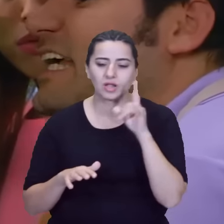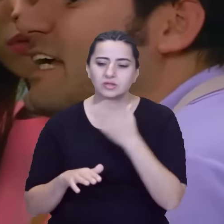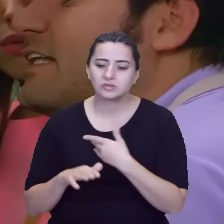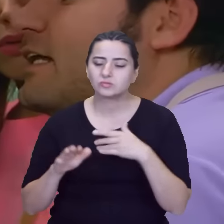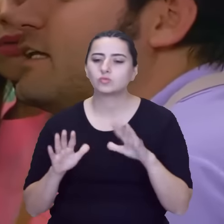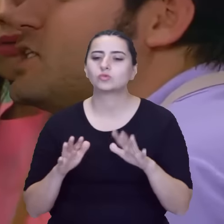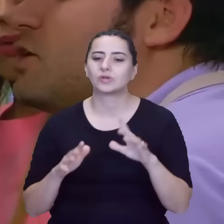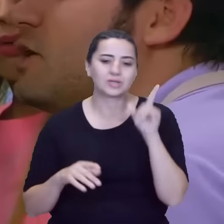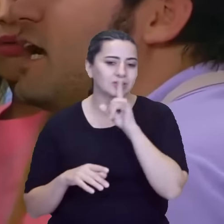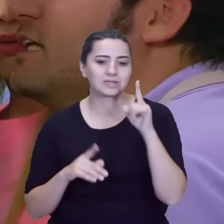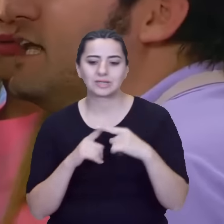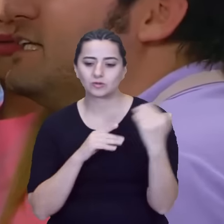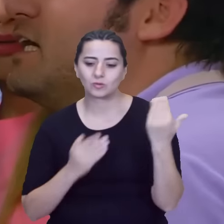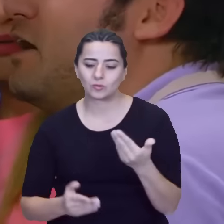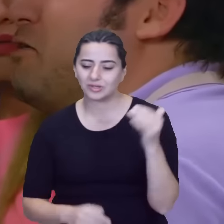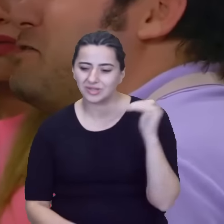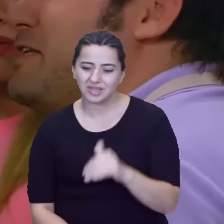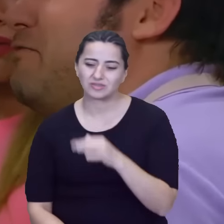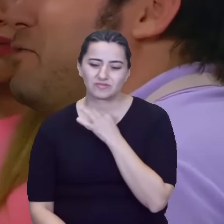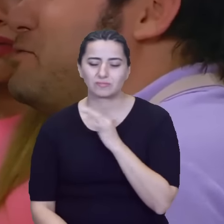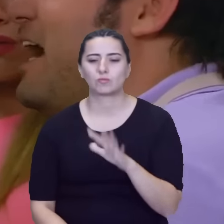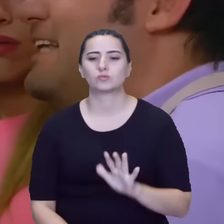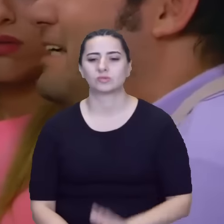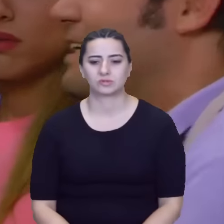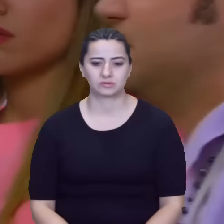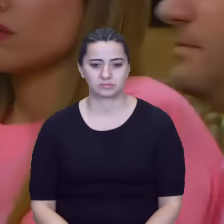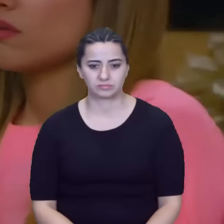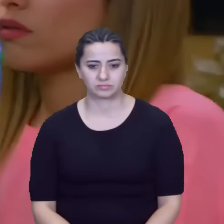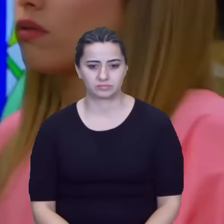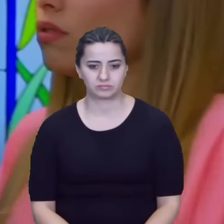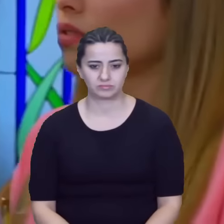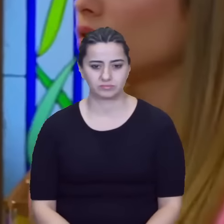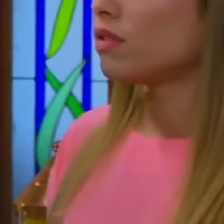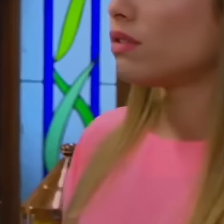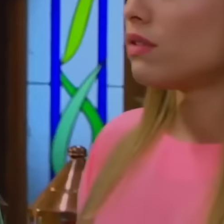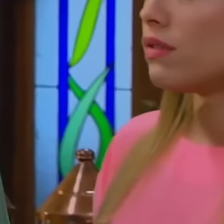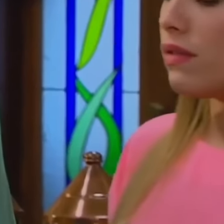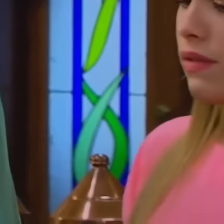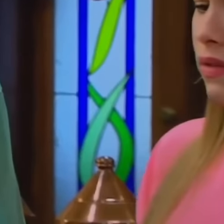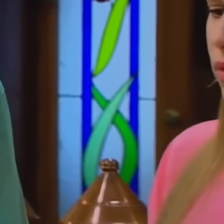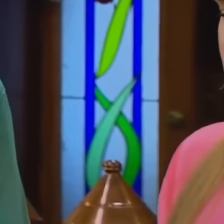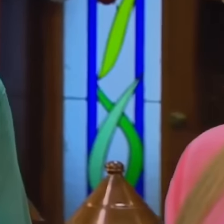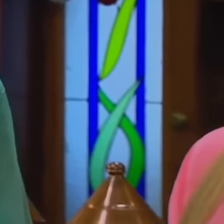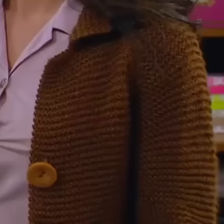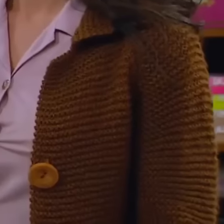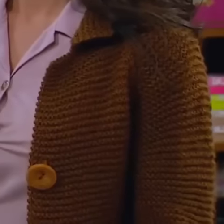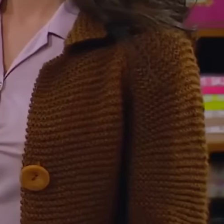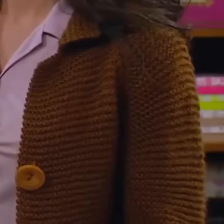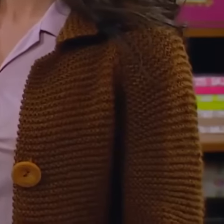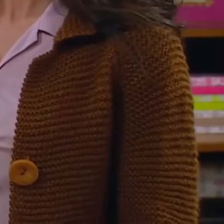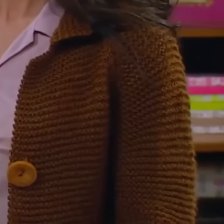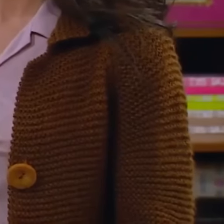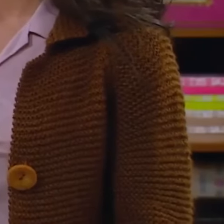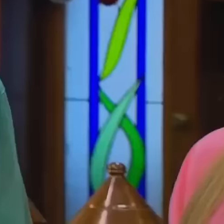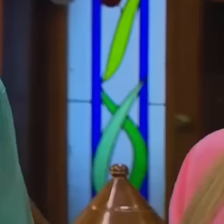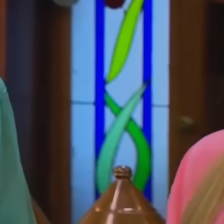bozma. İngiltere'den teşekküre geldi dedik ya. Gözünü seveyim, bozma hadi. Sami kızgın bakışlarını çakma kralla kraliçeye çevirdi. İkisi